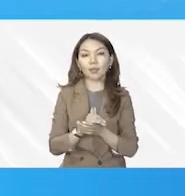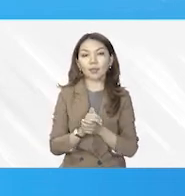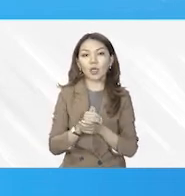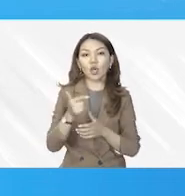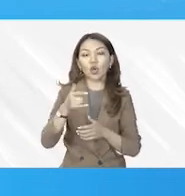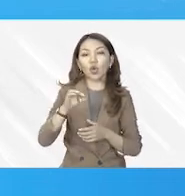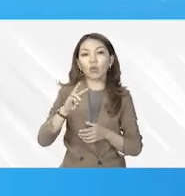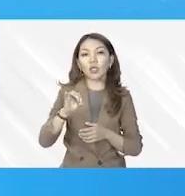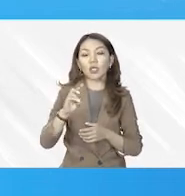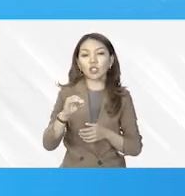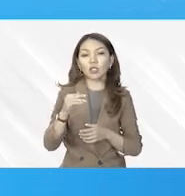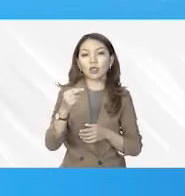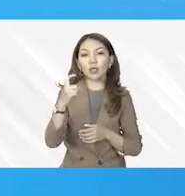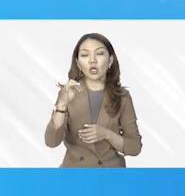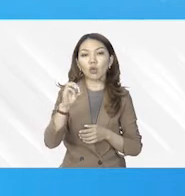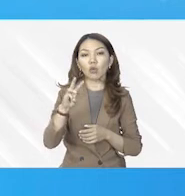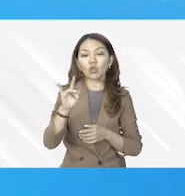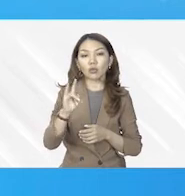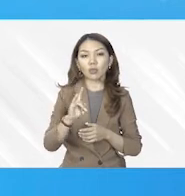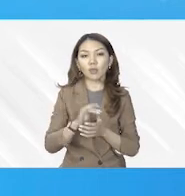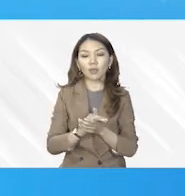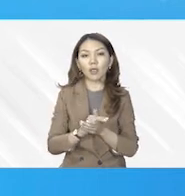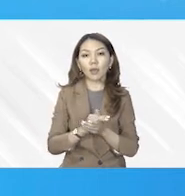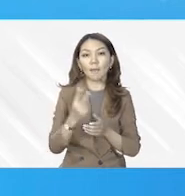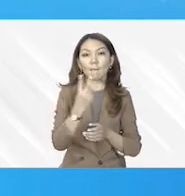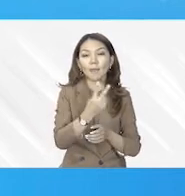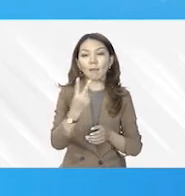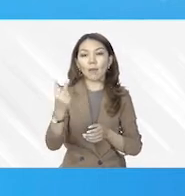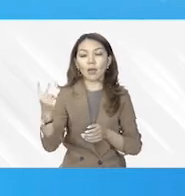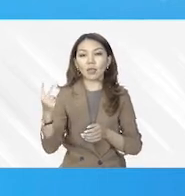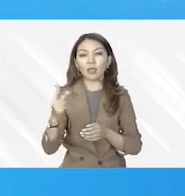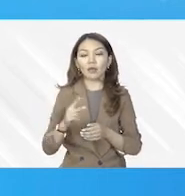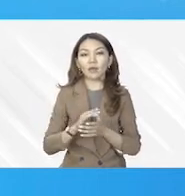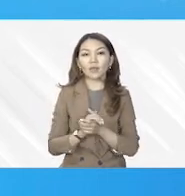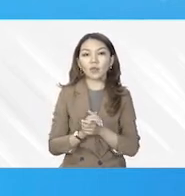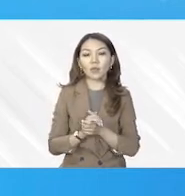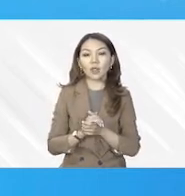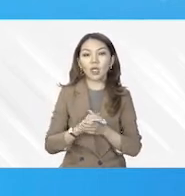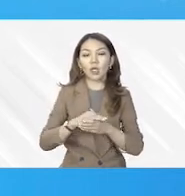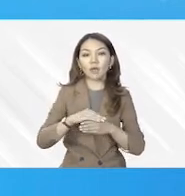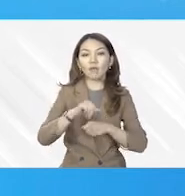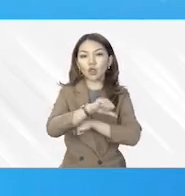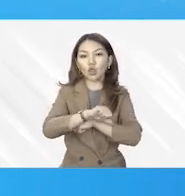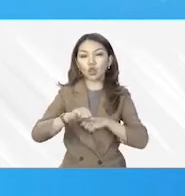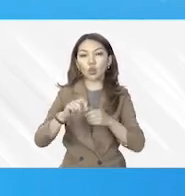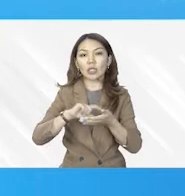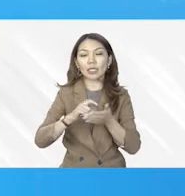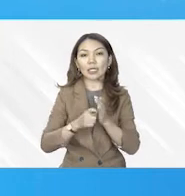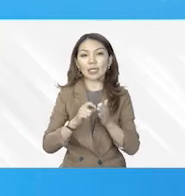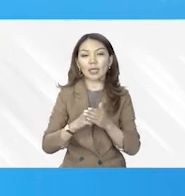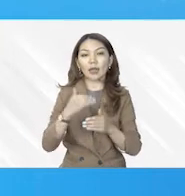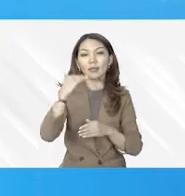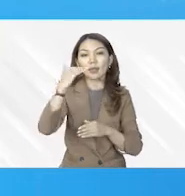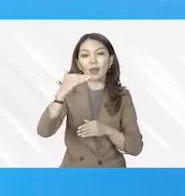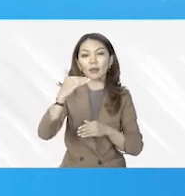Гомологичные хромосомы попарно располагаются в экваториальной зоне клетки над и под